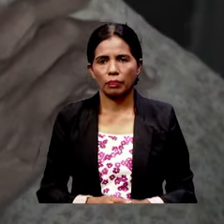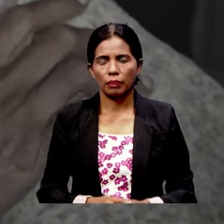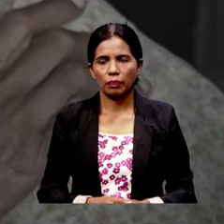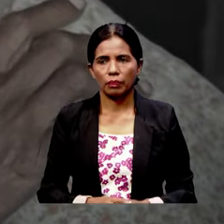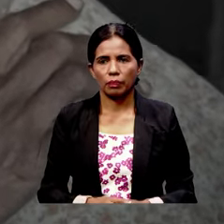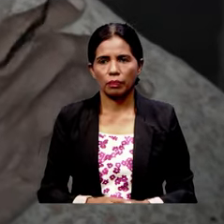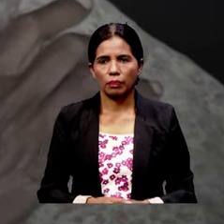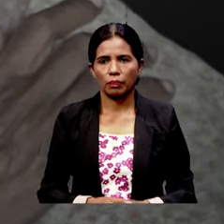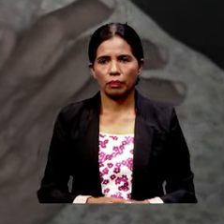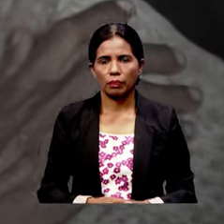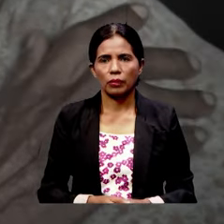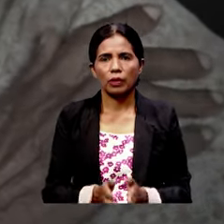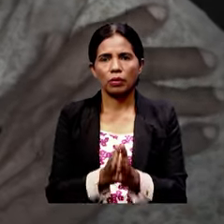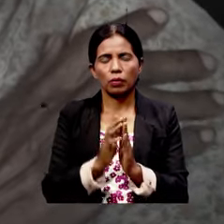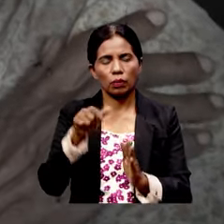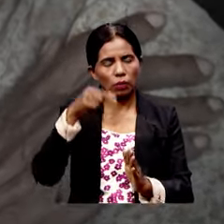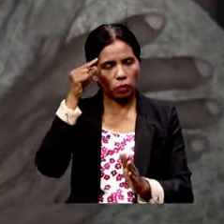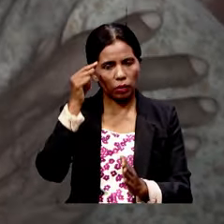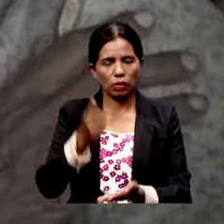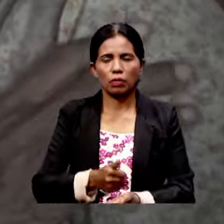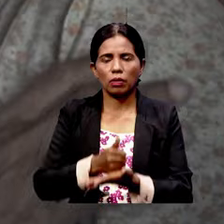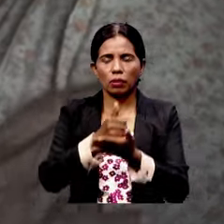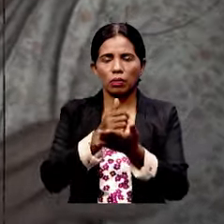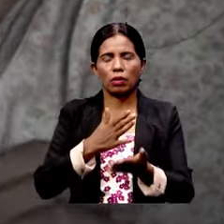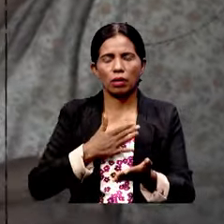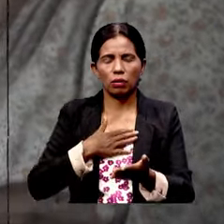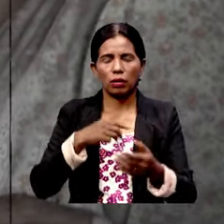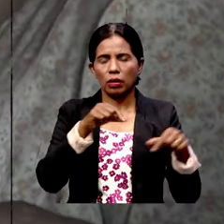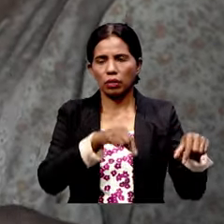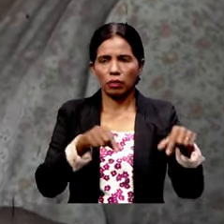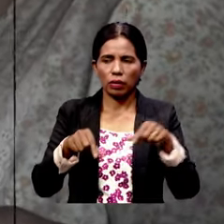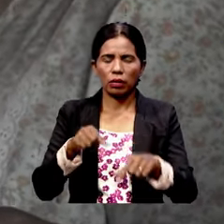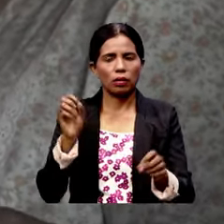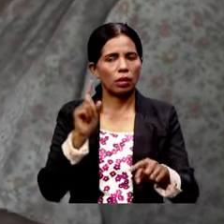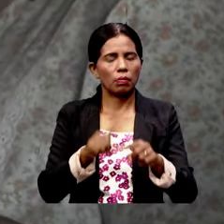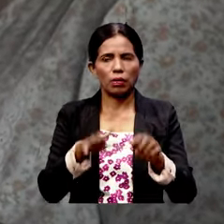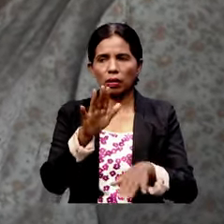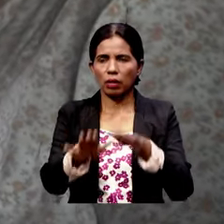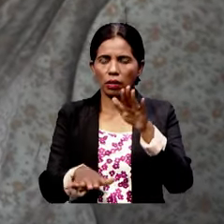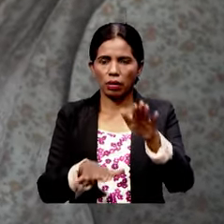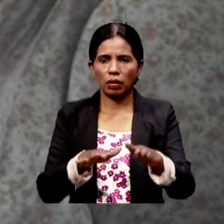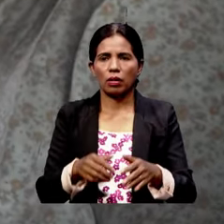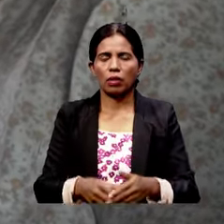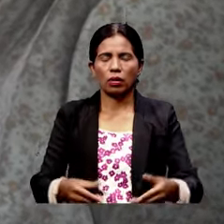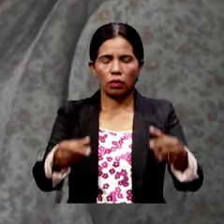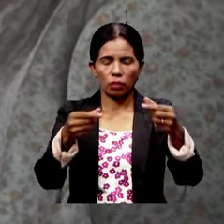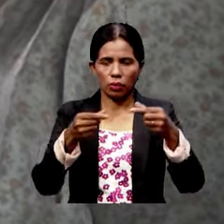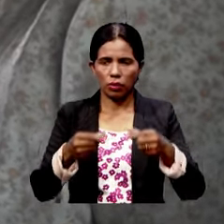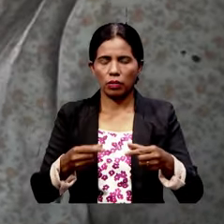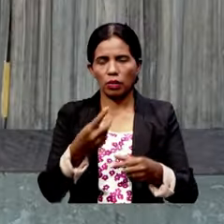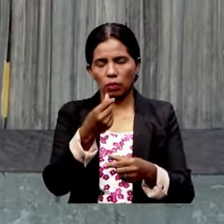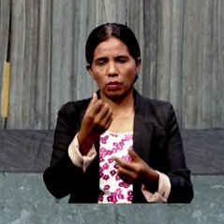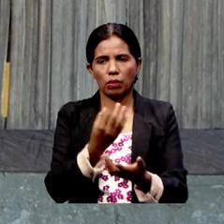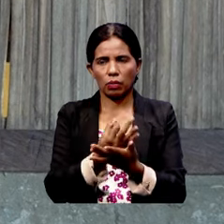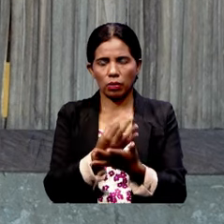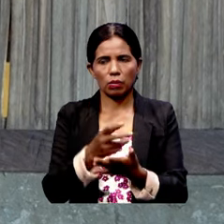Gobern na su gobern tulwa ne wa Vicente sa ne laula diak ne. Phone tik buat rumah itu kosong itu